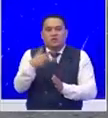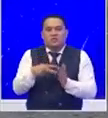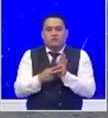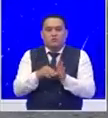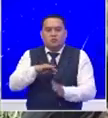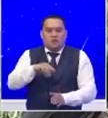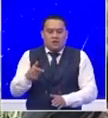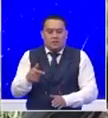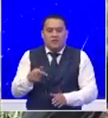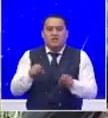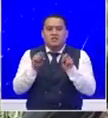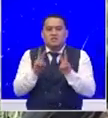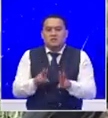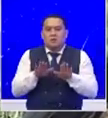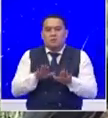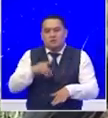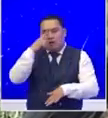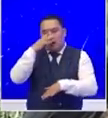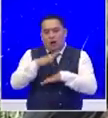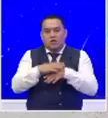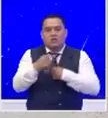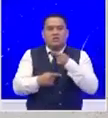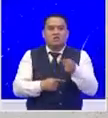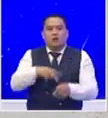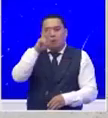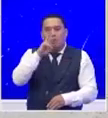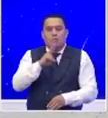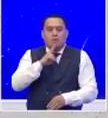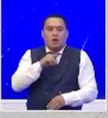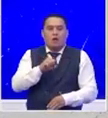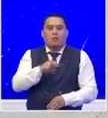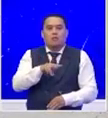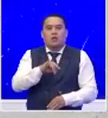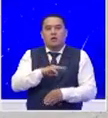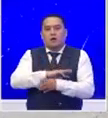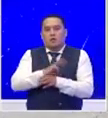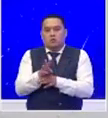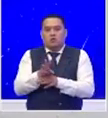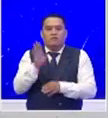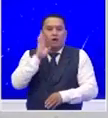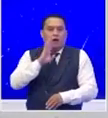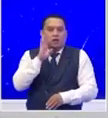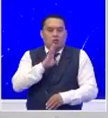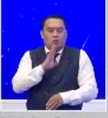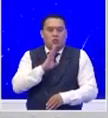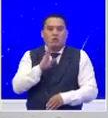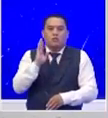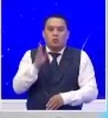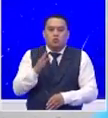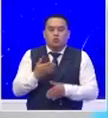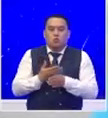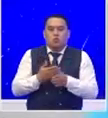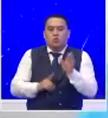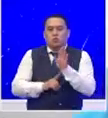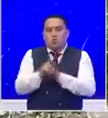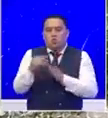тенге. По словам специалистов местного акимата, уже через 2 месяца жители села Алмалы будут обеспечены бесперебойной подачей питьевой воды благодаря